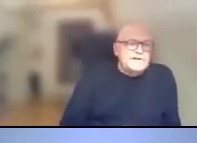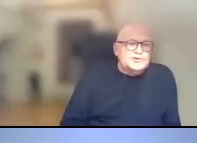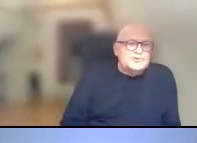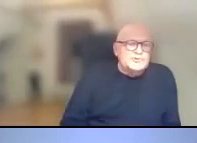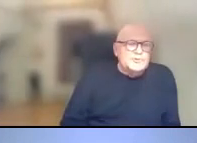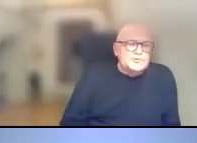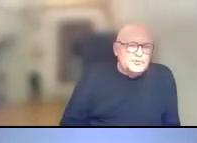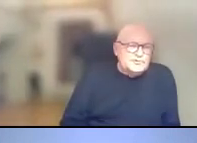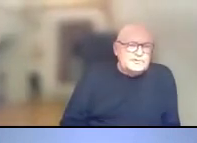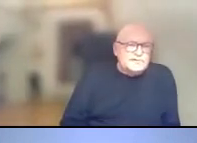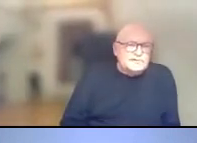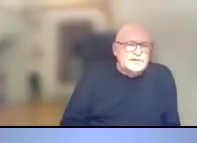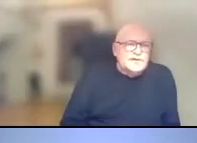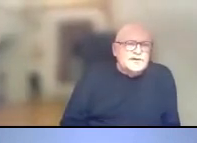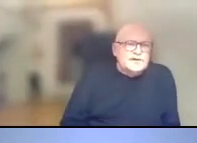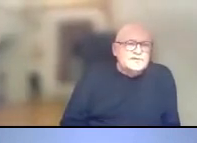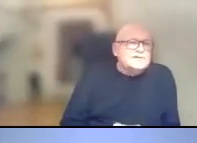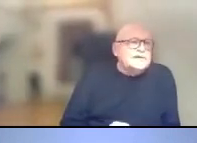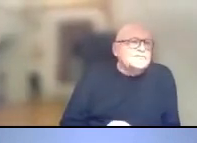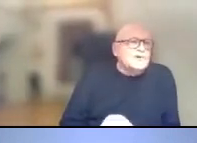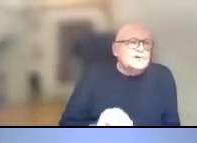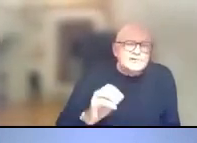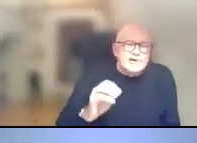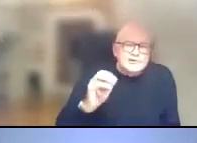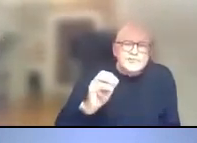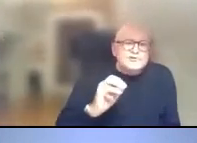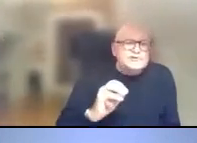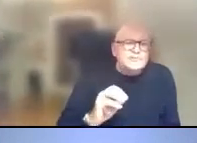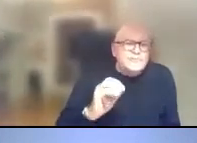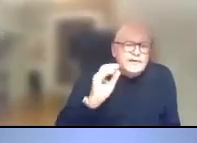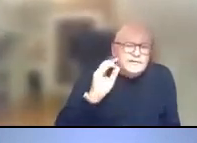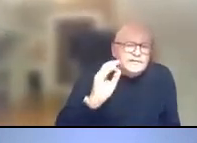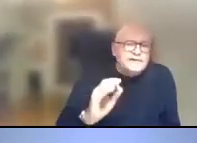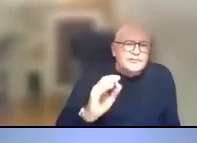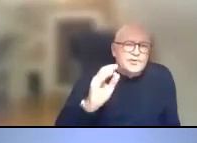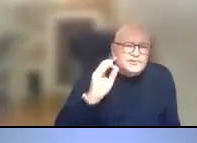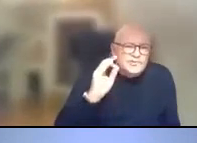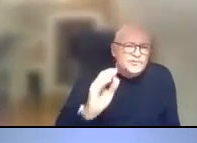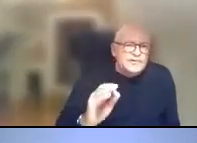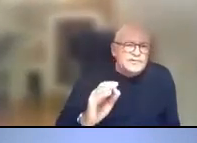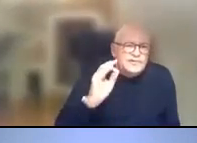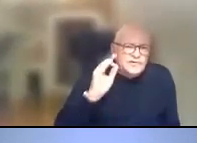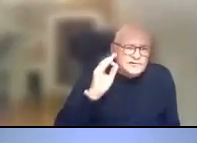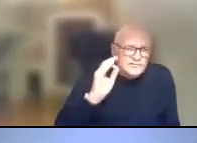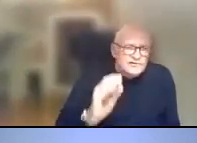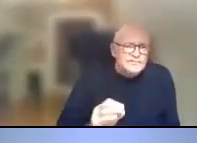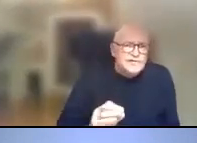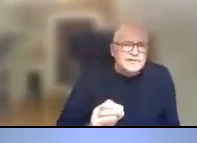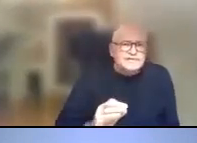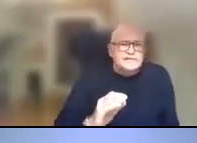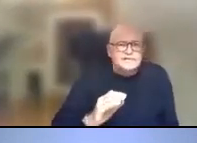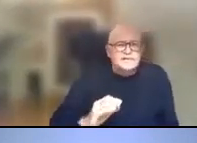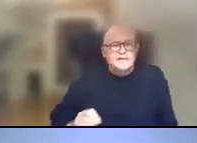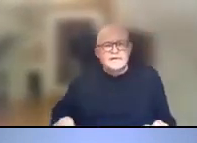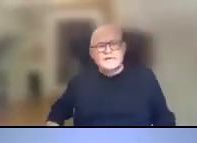weitere Menschen getötet hat in Delmenhorst. Er schwört Stein und Bein in Delmenhorst und nur in Delmenhorst und